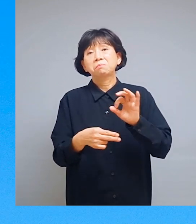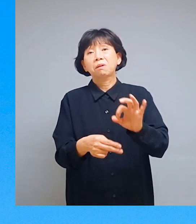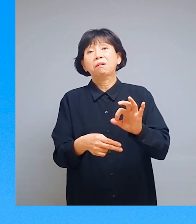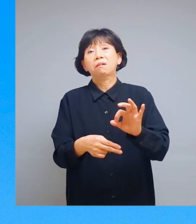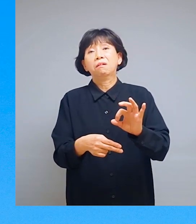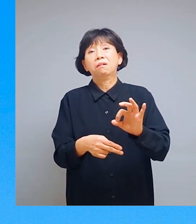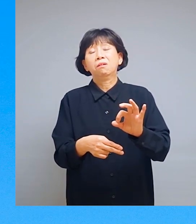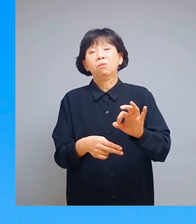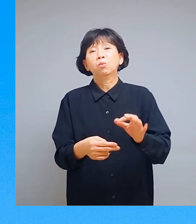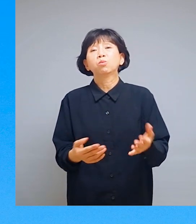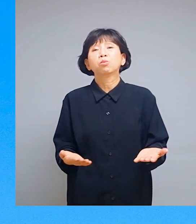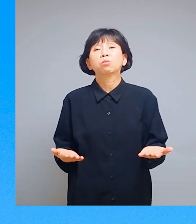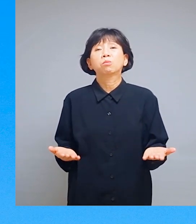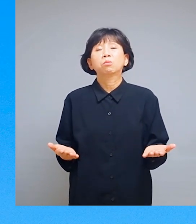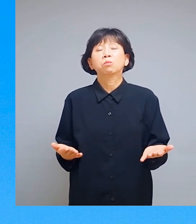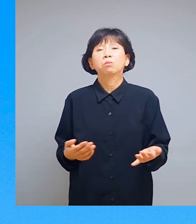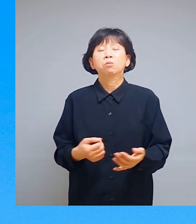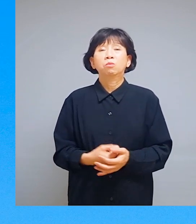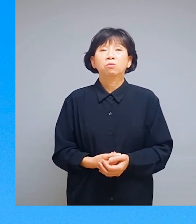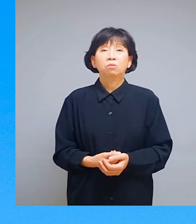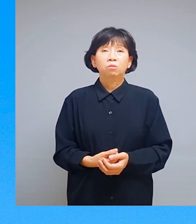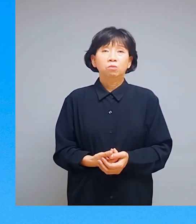거죠.